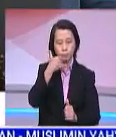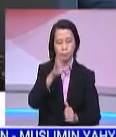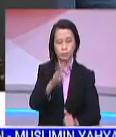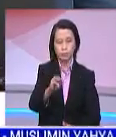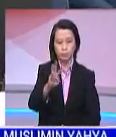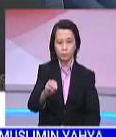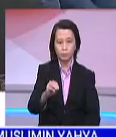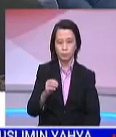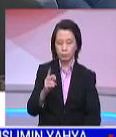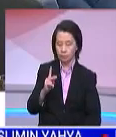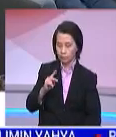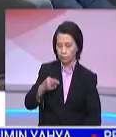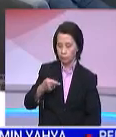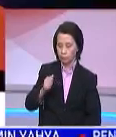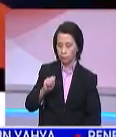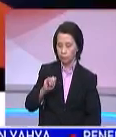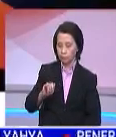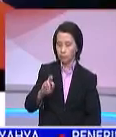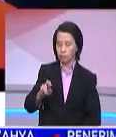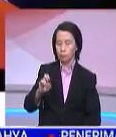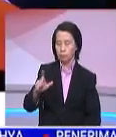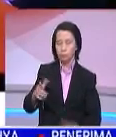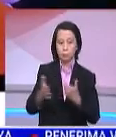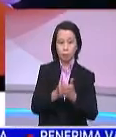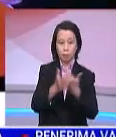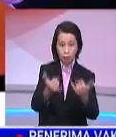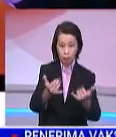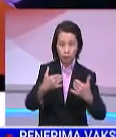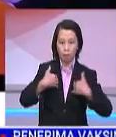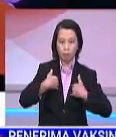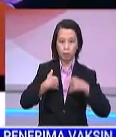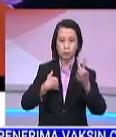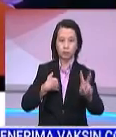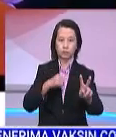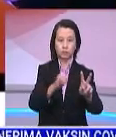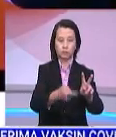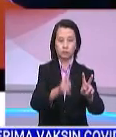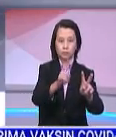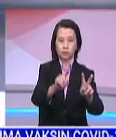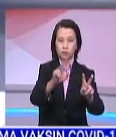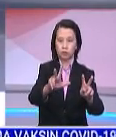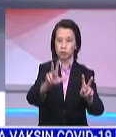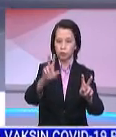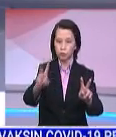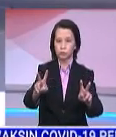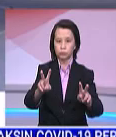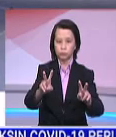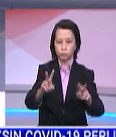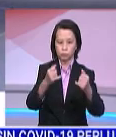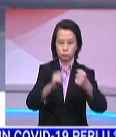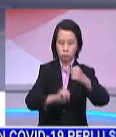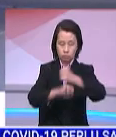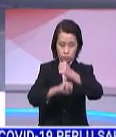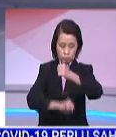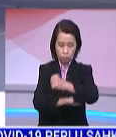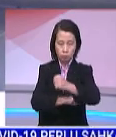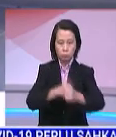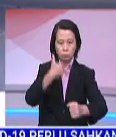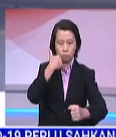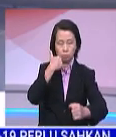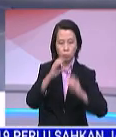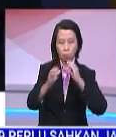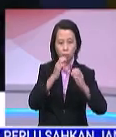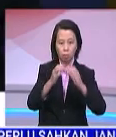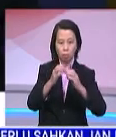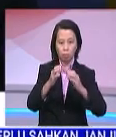multimedia files sharing Muhammad berkata hingga kini terdapat 2132 struktur telkomunikasi di